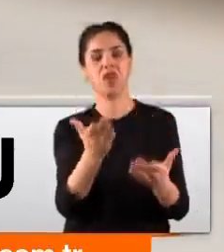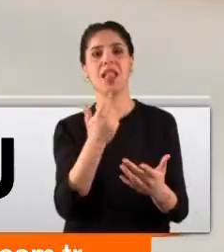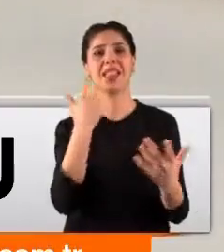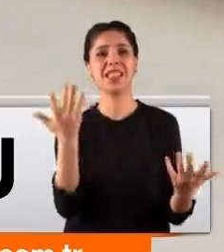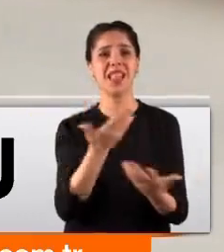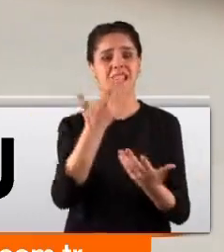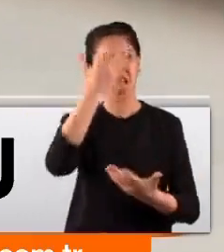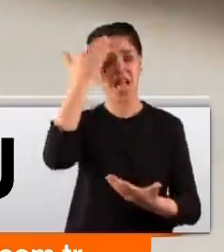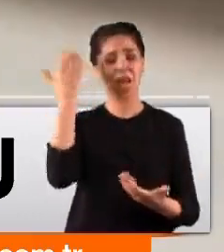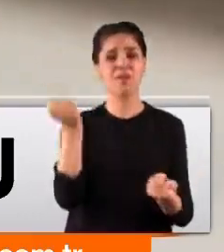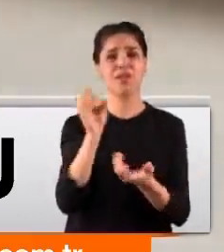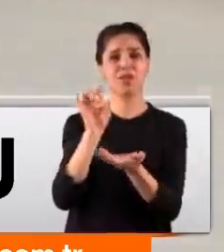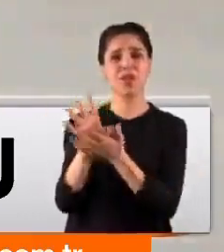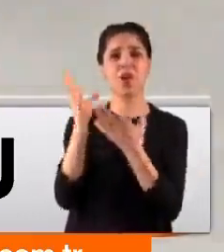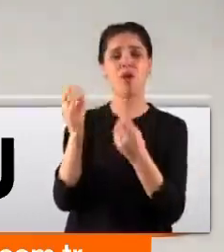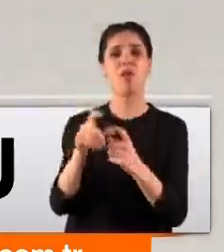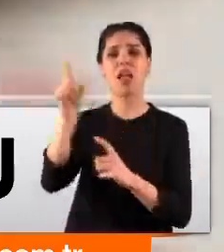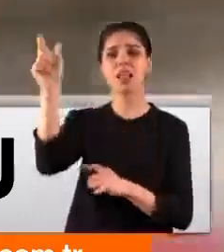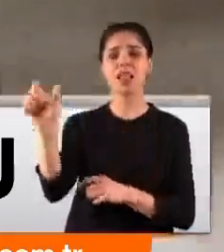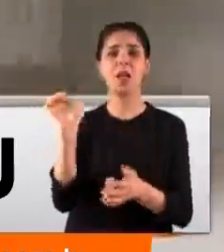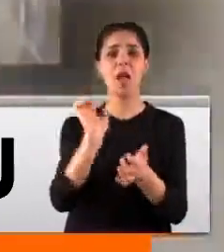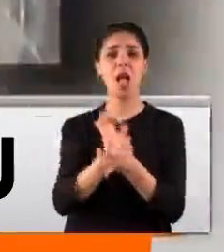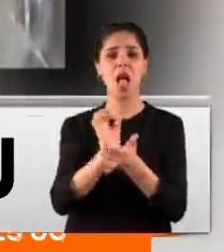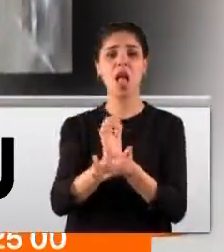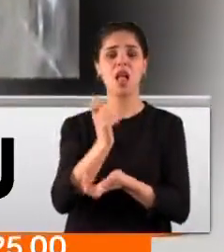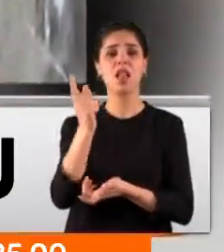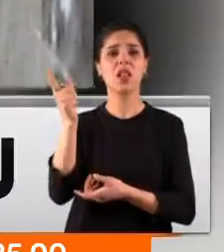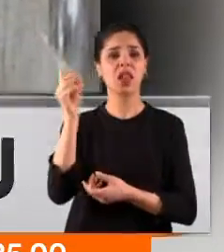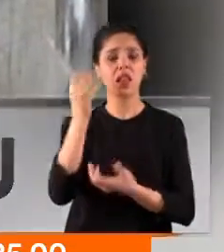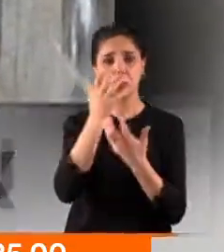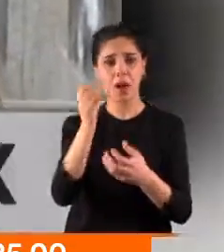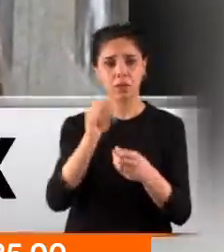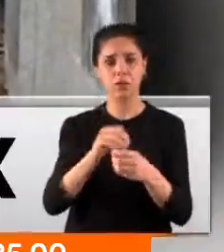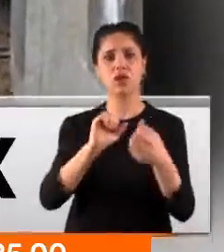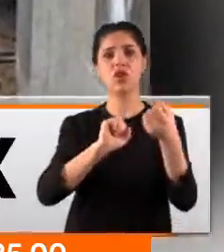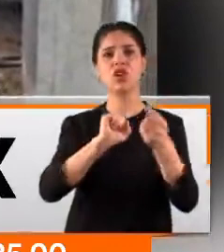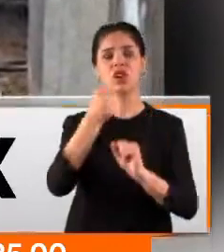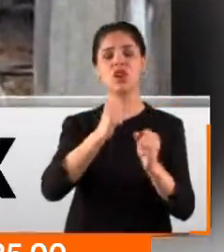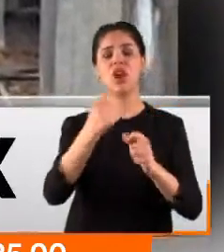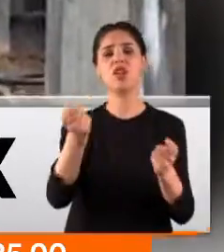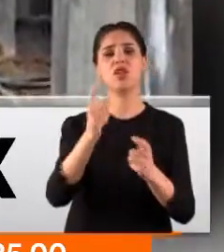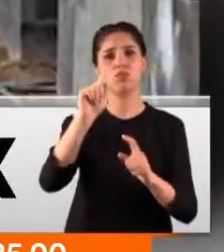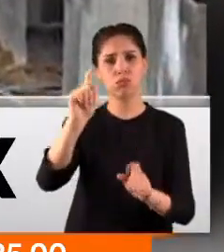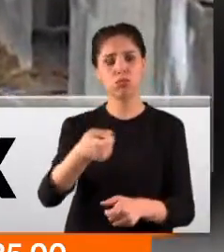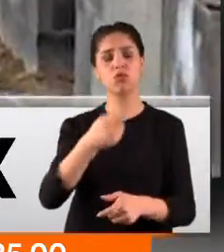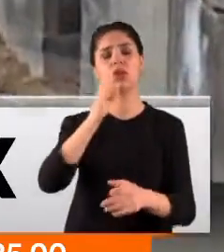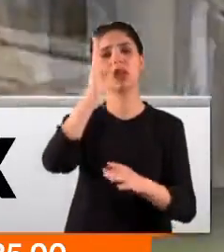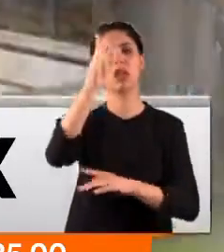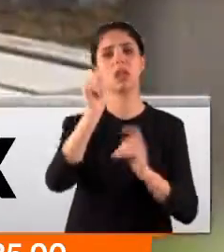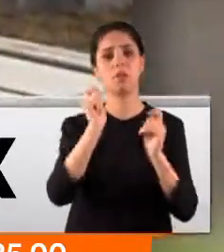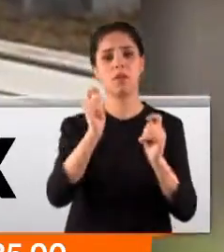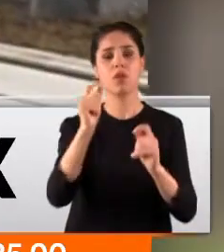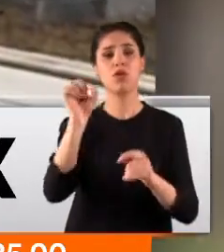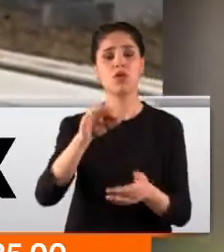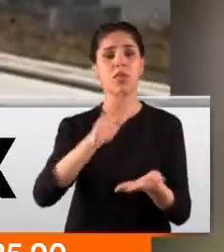emek verdiği işinden olan Serkan Sönmez, ailesini geçindirebilmek için Irak'ta iş bulunca oraya gitmek zorunda kaldı. Şimdi